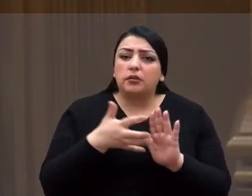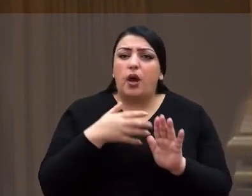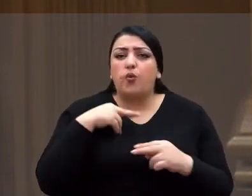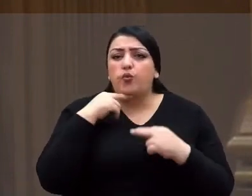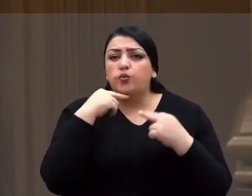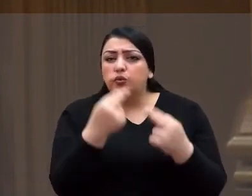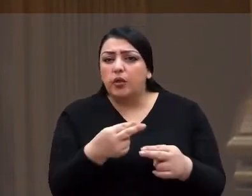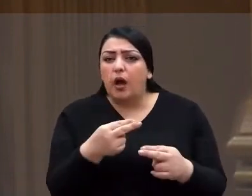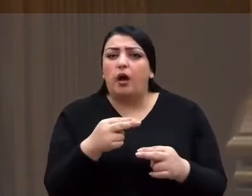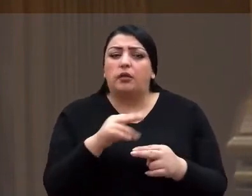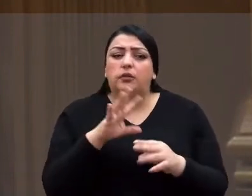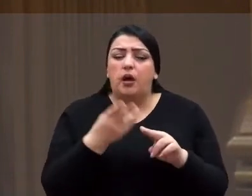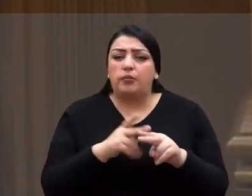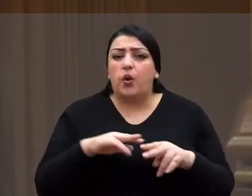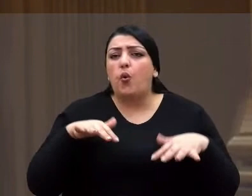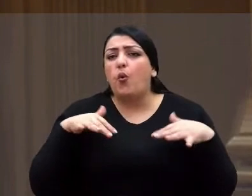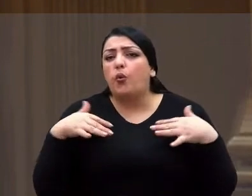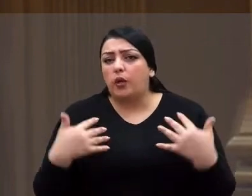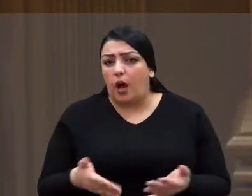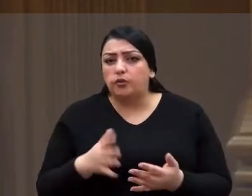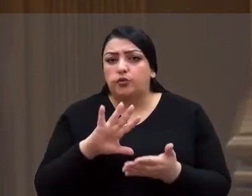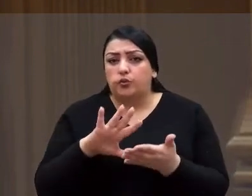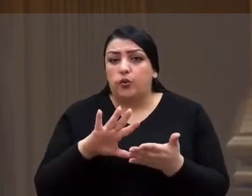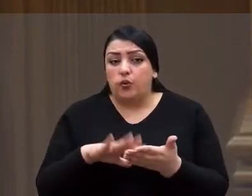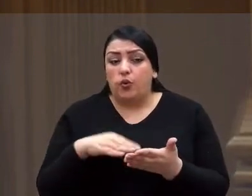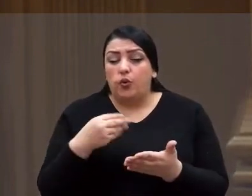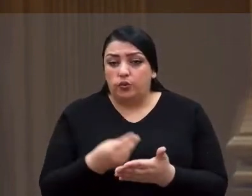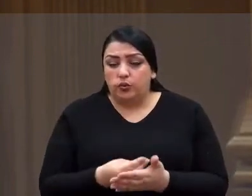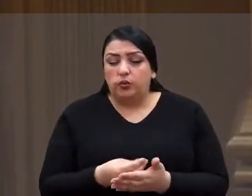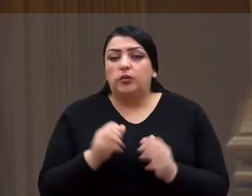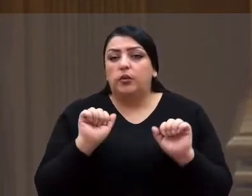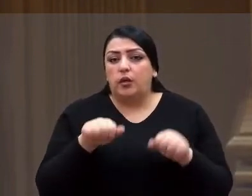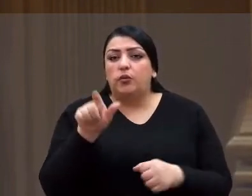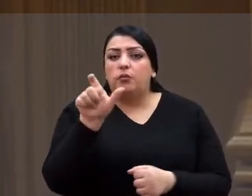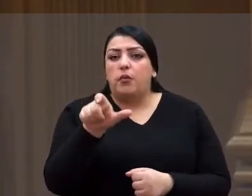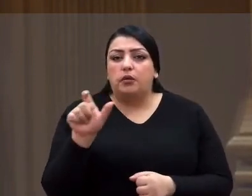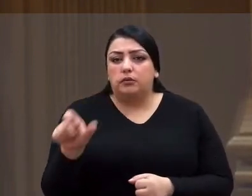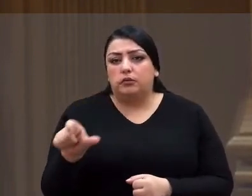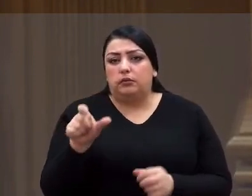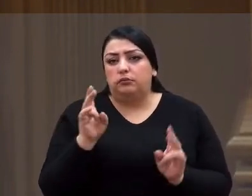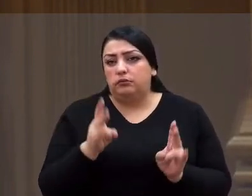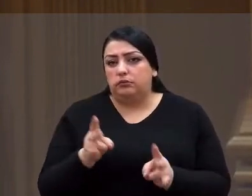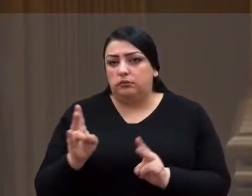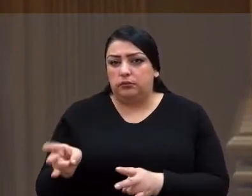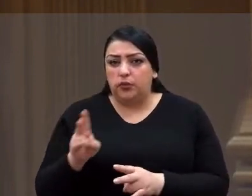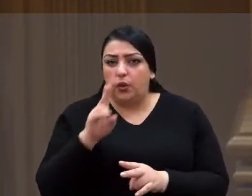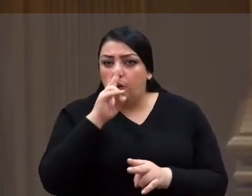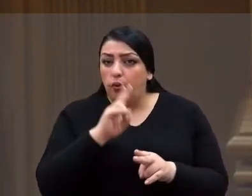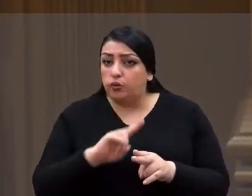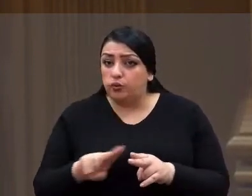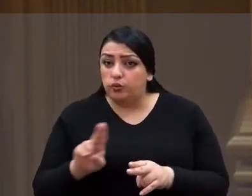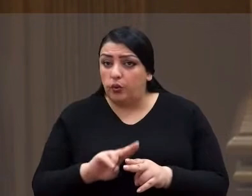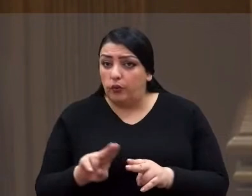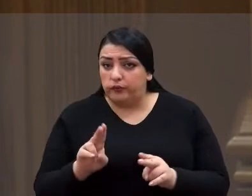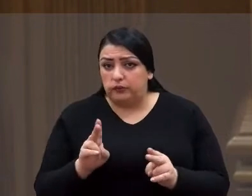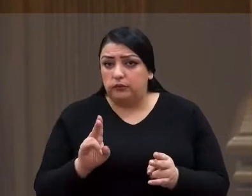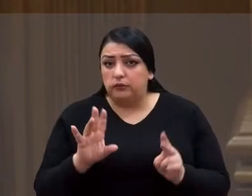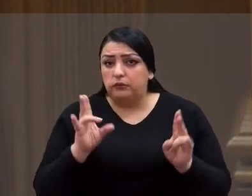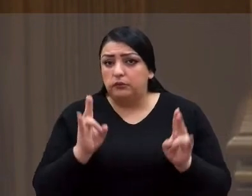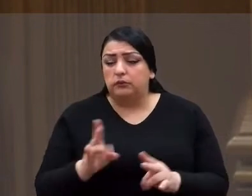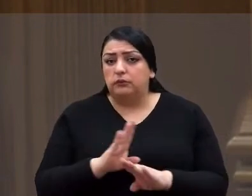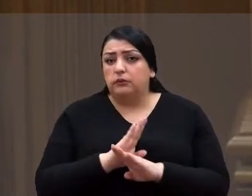կոնցենտրացիայի պակասը, հոգնածությունը հղեն մարդկային կյանքի կորստով, այդվում, ոչ միայն, բայց